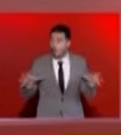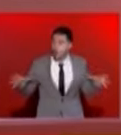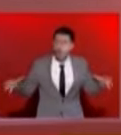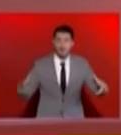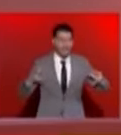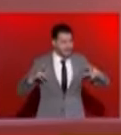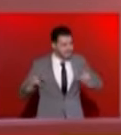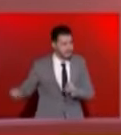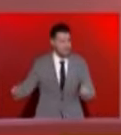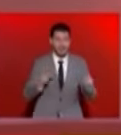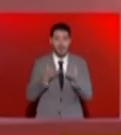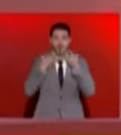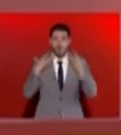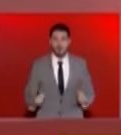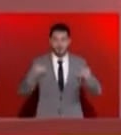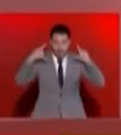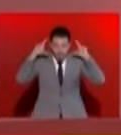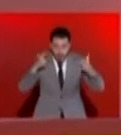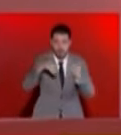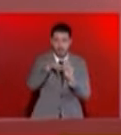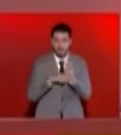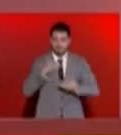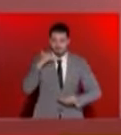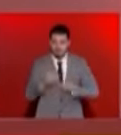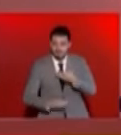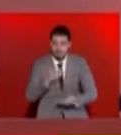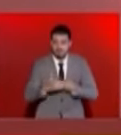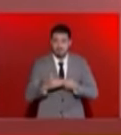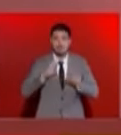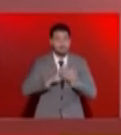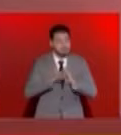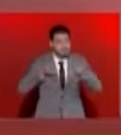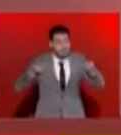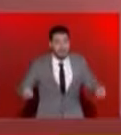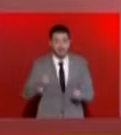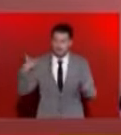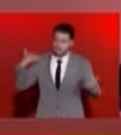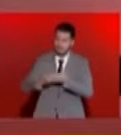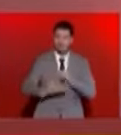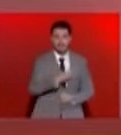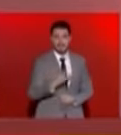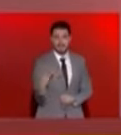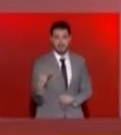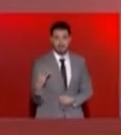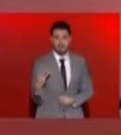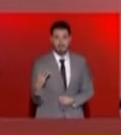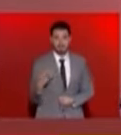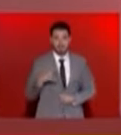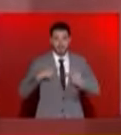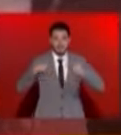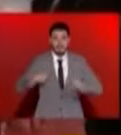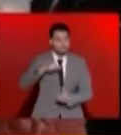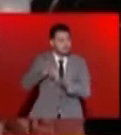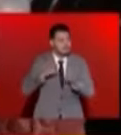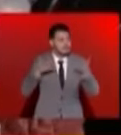εκπέσει από κόμμα της αξιωματικής αντιπολίτευσης ο ΣΥΡΙΖΑ. Κοιτάξτε, είναι μια ηλεκτροτραγωδία σε συνέχεια όσων έχουμε δει. Διότι δεν υπάρχει